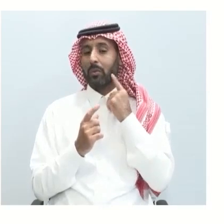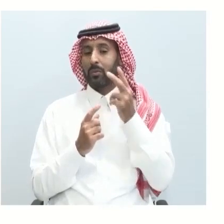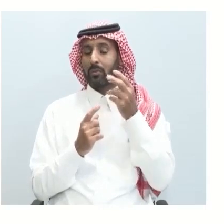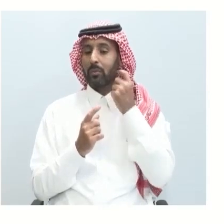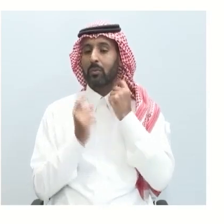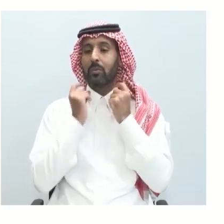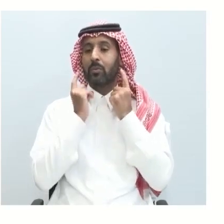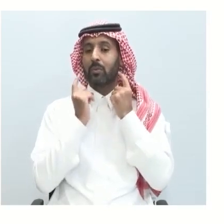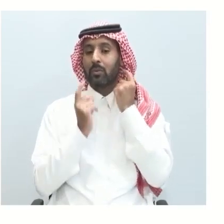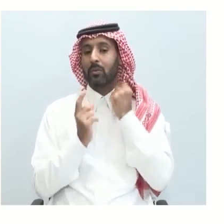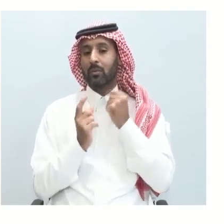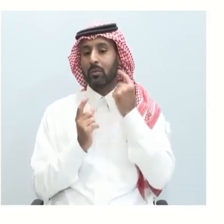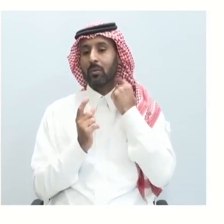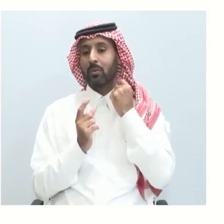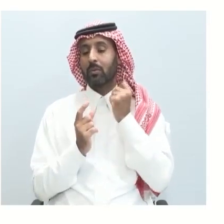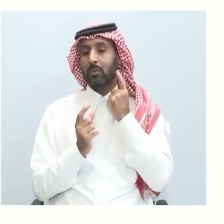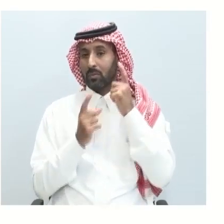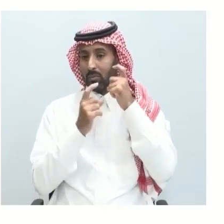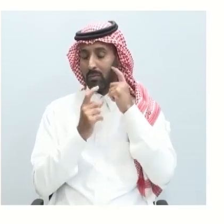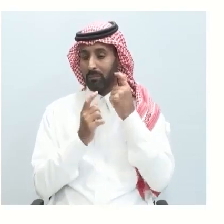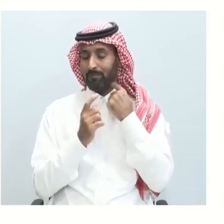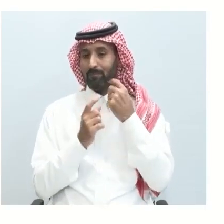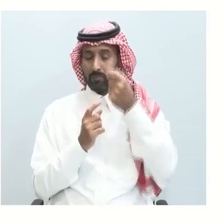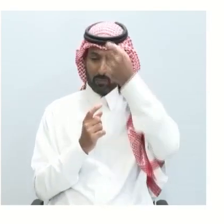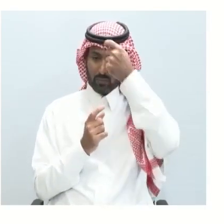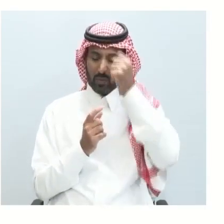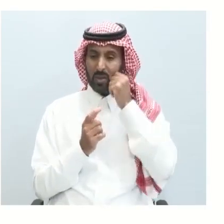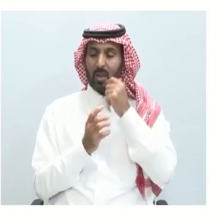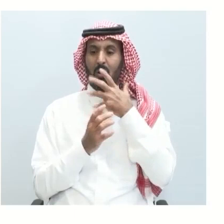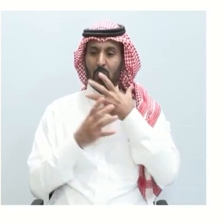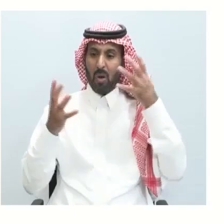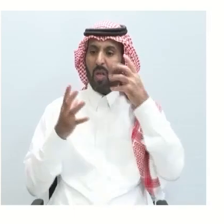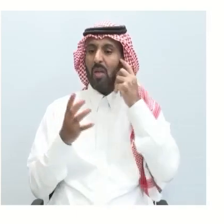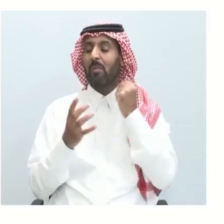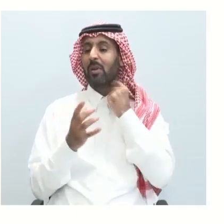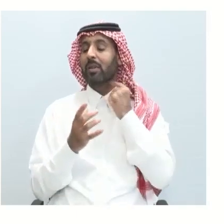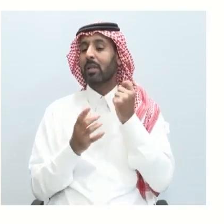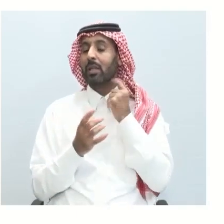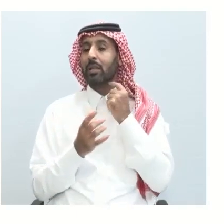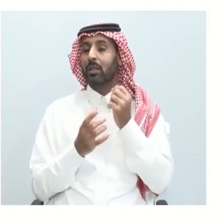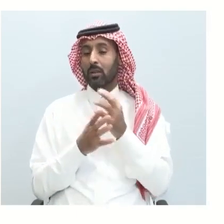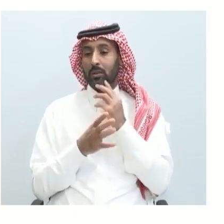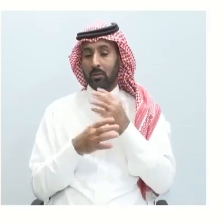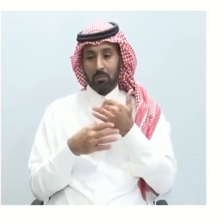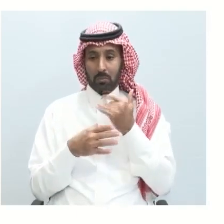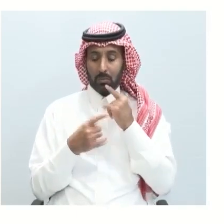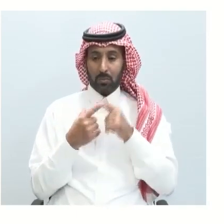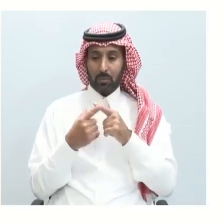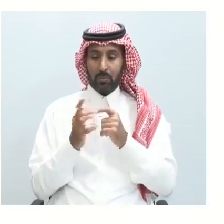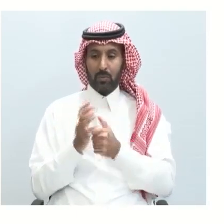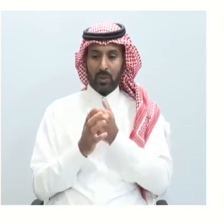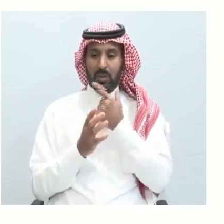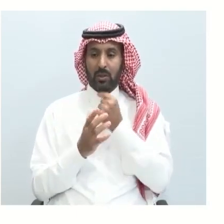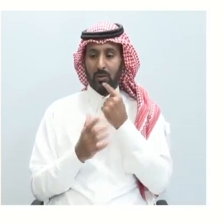هنا هذه الصوره توضح لي هذا المرض وهو مرض يمكن علاجه وسببه ما سبب التضخم هو